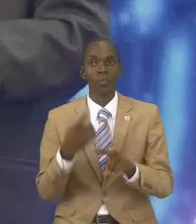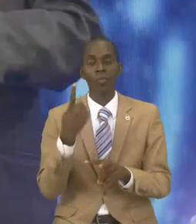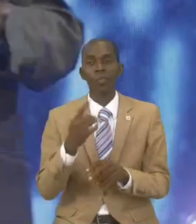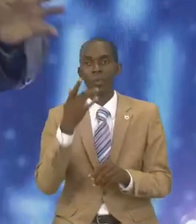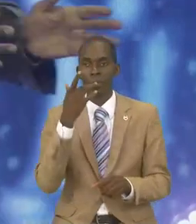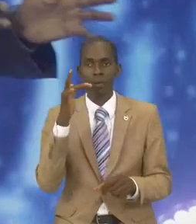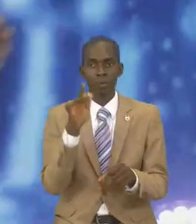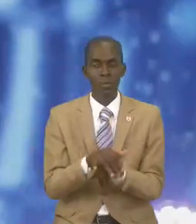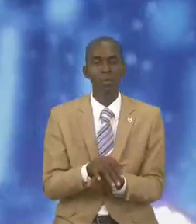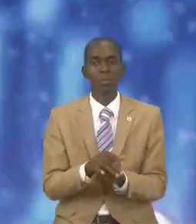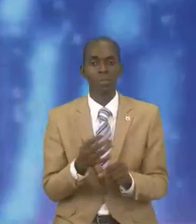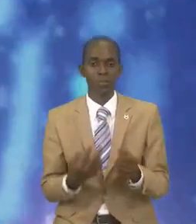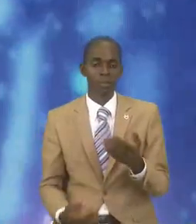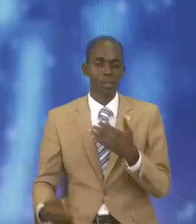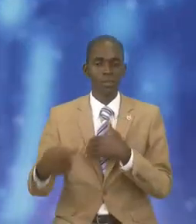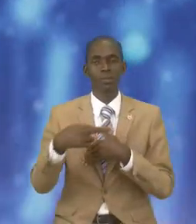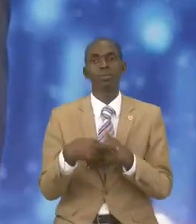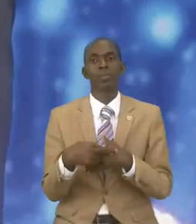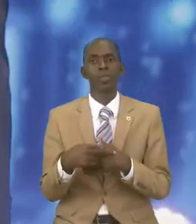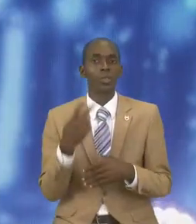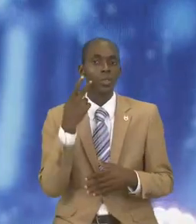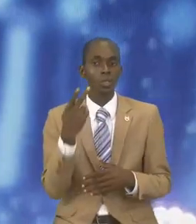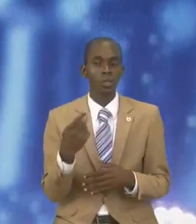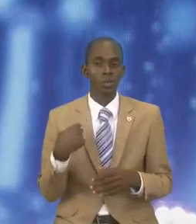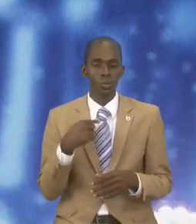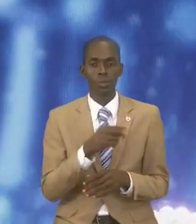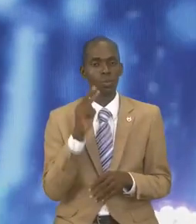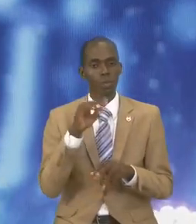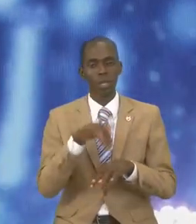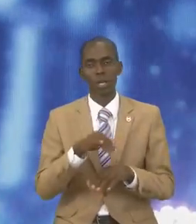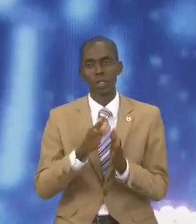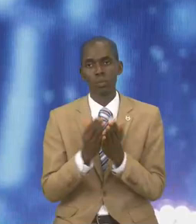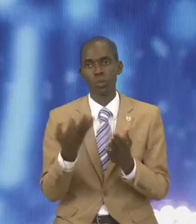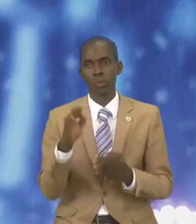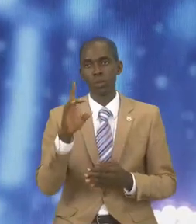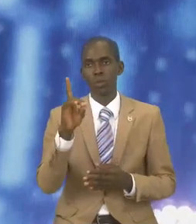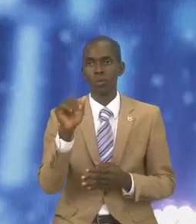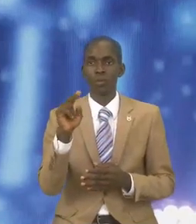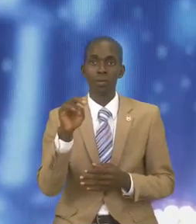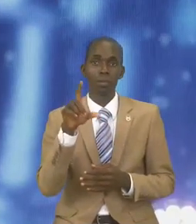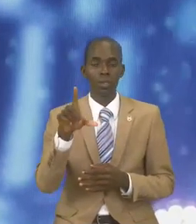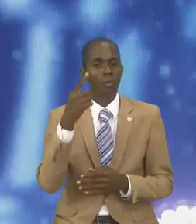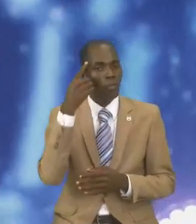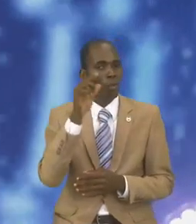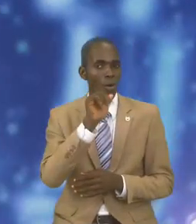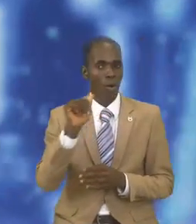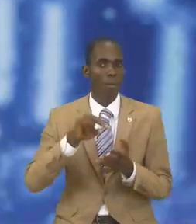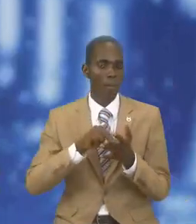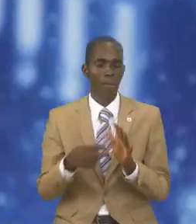la restauration promise. Vous voyez, nous voyons Daniel, le livre de Daniel, point